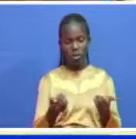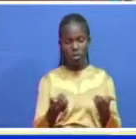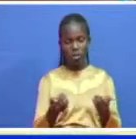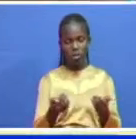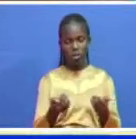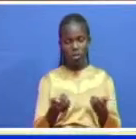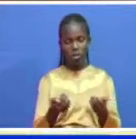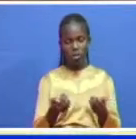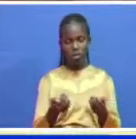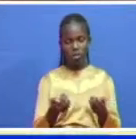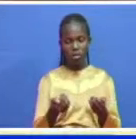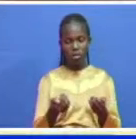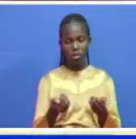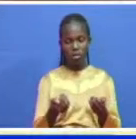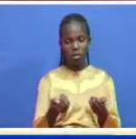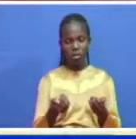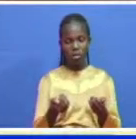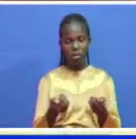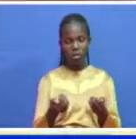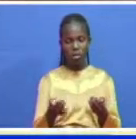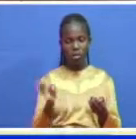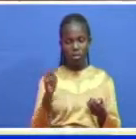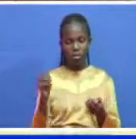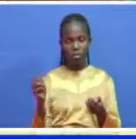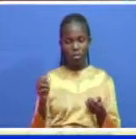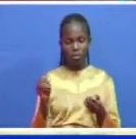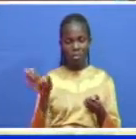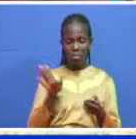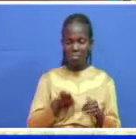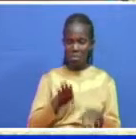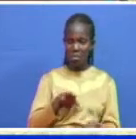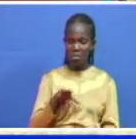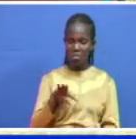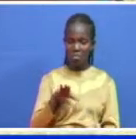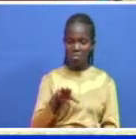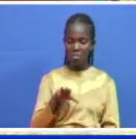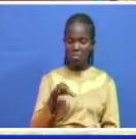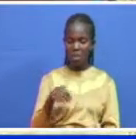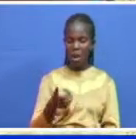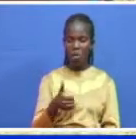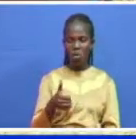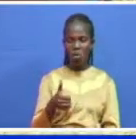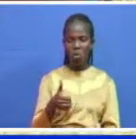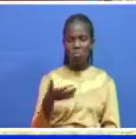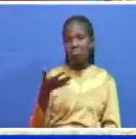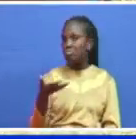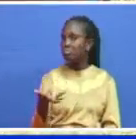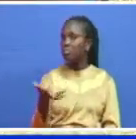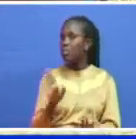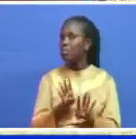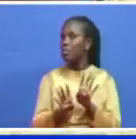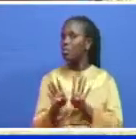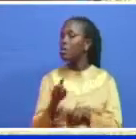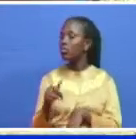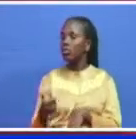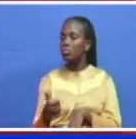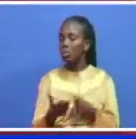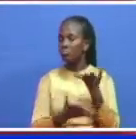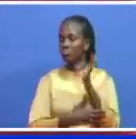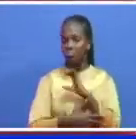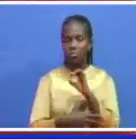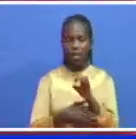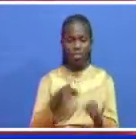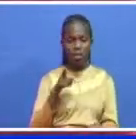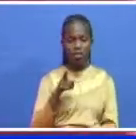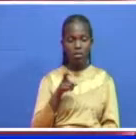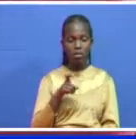ni siana. Asuma ima maina ambao tuwe kaka kanandu aima ma kwe licha maunduni yangi mataile. Kino